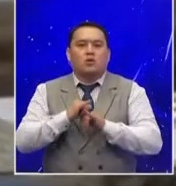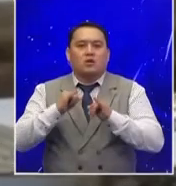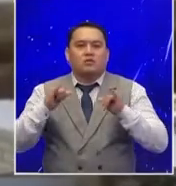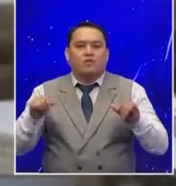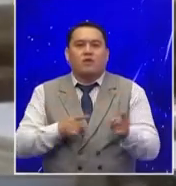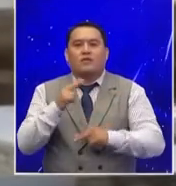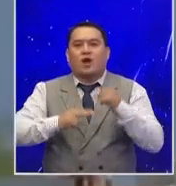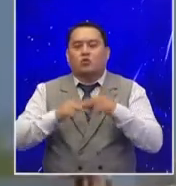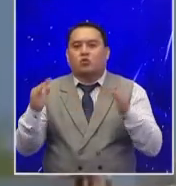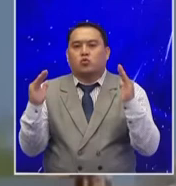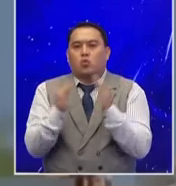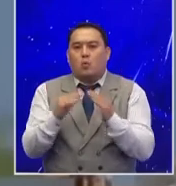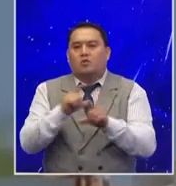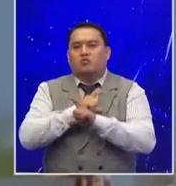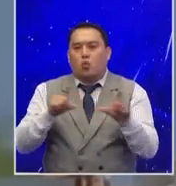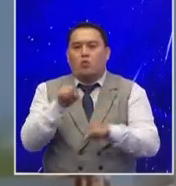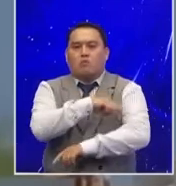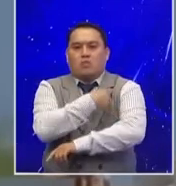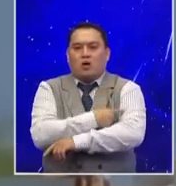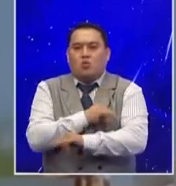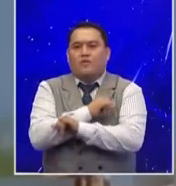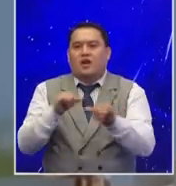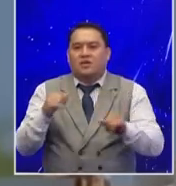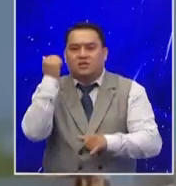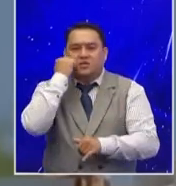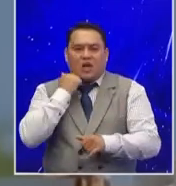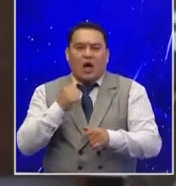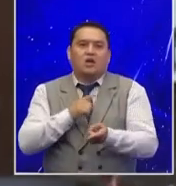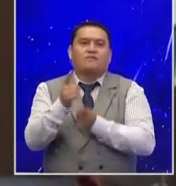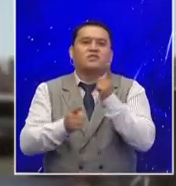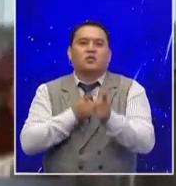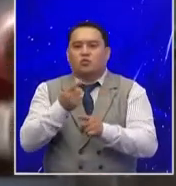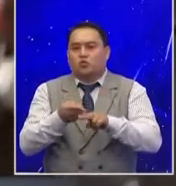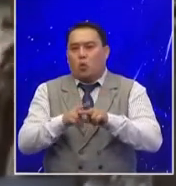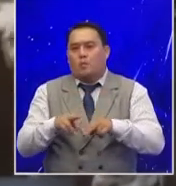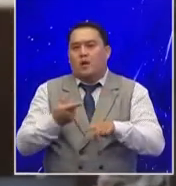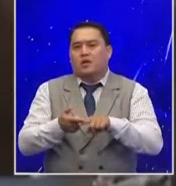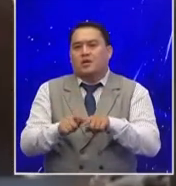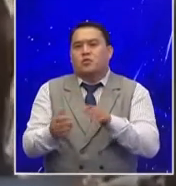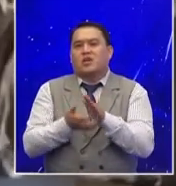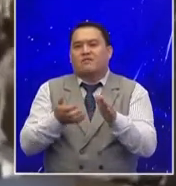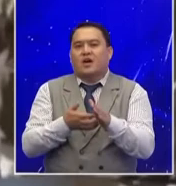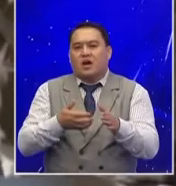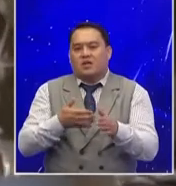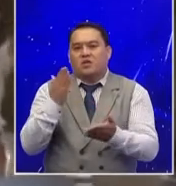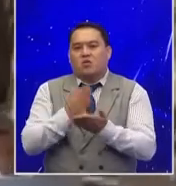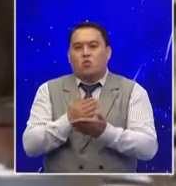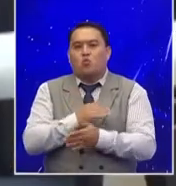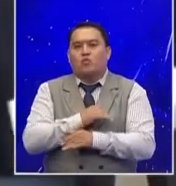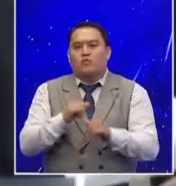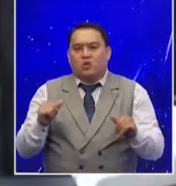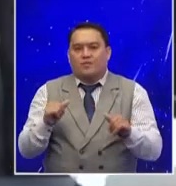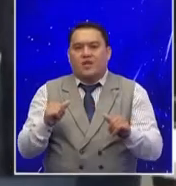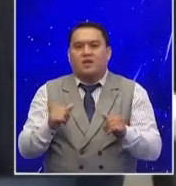темпами возводят жилые дома, школы, больницы, расширяют старые микрорайоны города. Поэтому нехватка строителей сохраняется на высоком